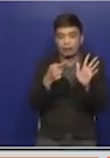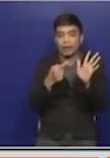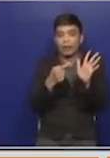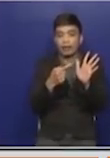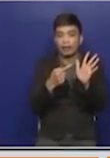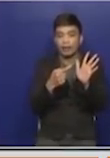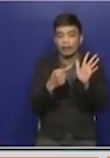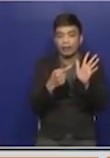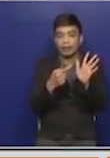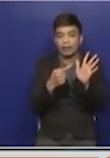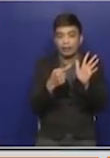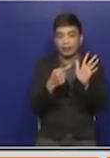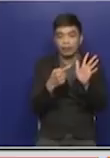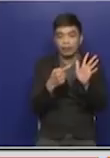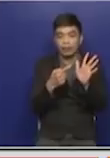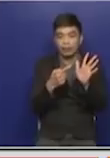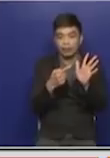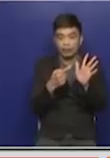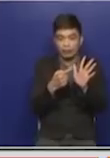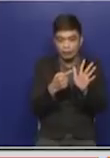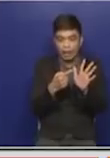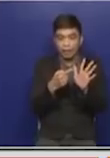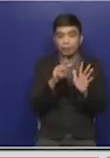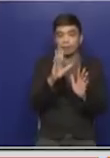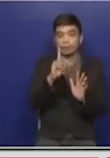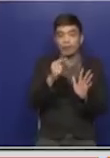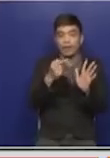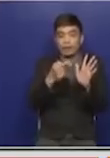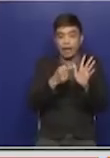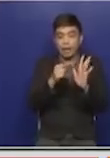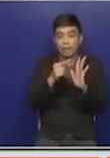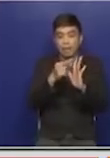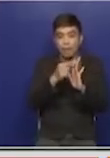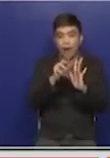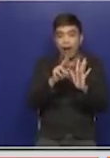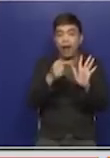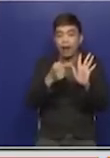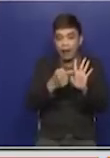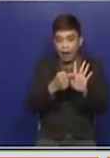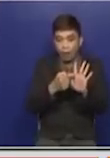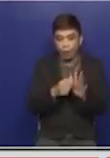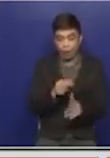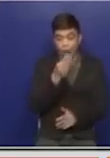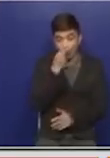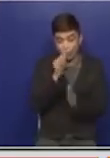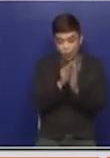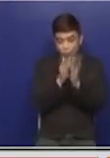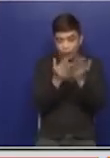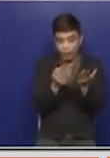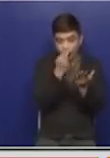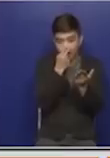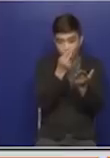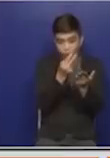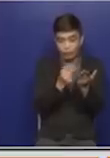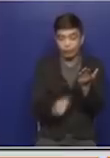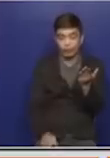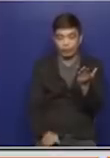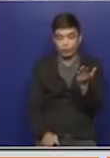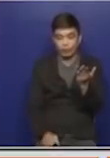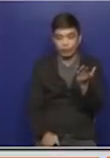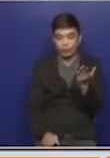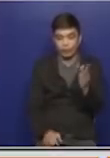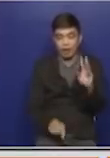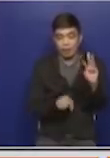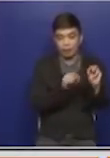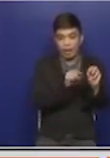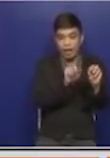ติมซึ่งอยู่ในหน้าทมท.นะคะของรายงานฉบับนี้นะคะโดยใช้ข้อความนี้แทนค่ะมาตรา